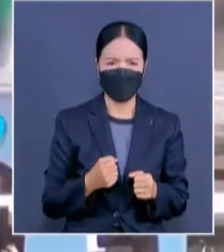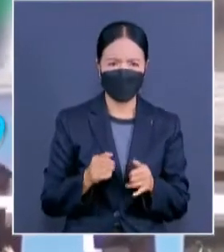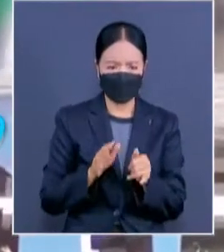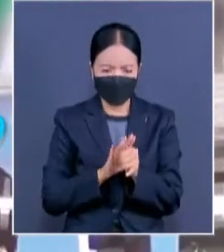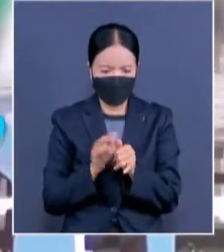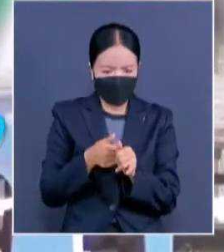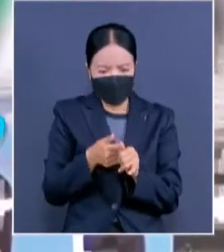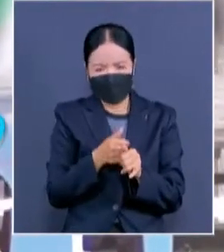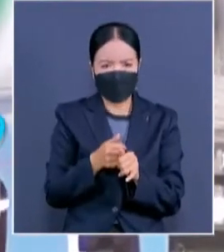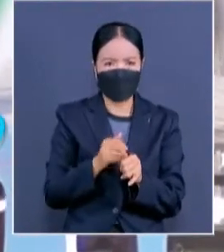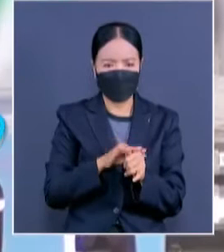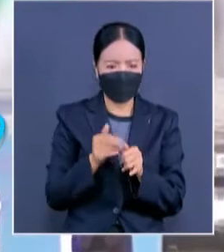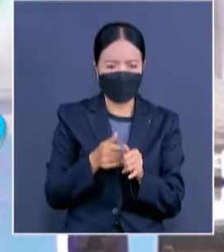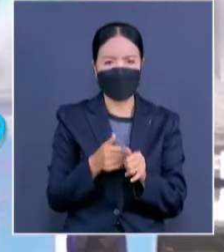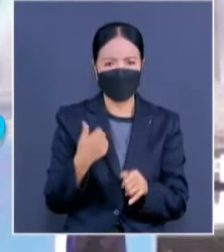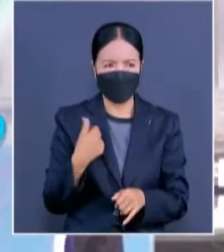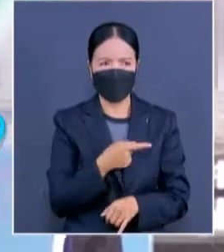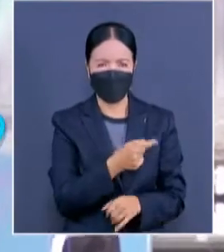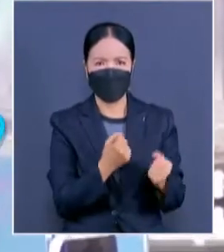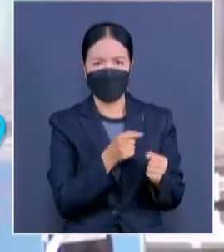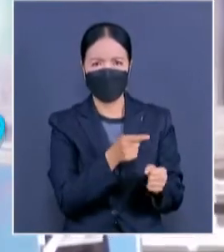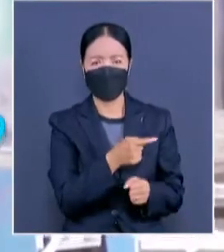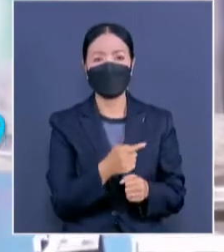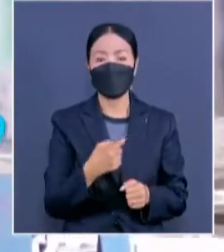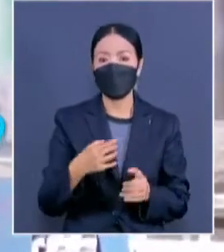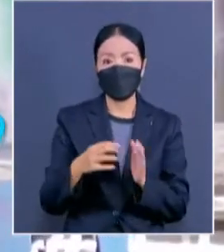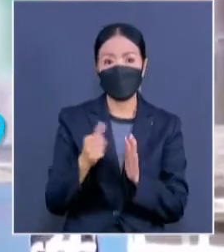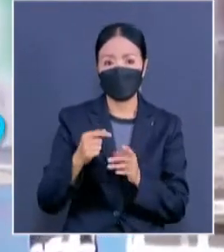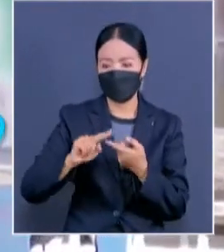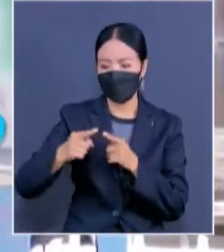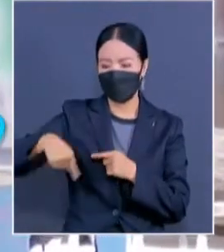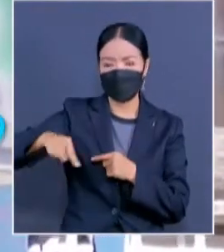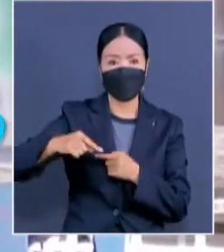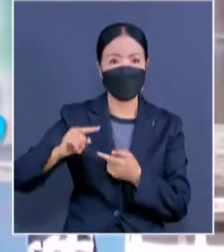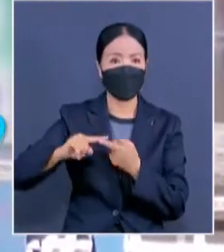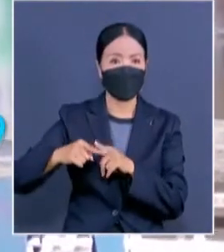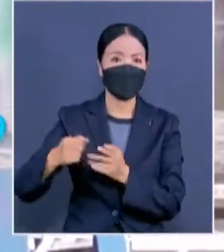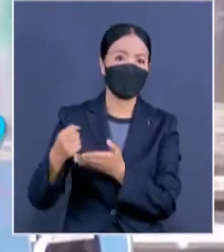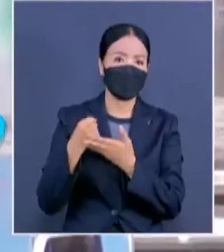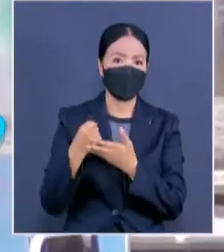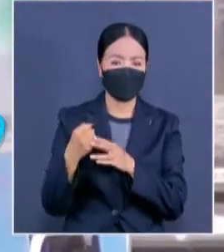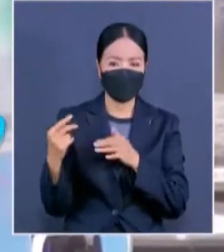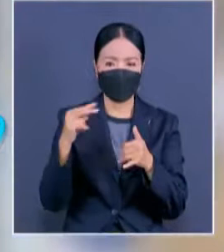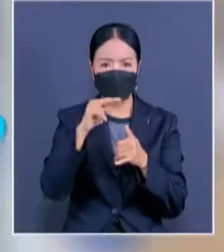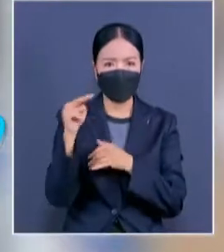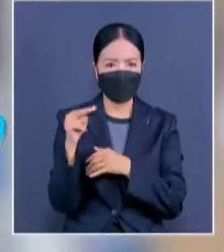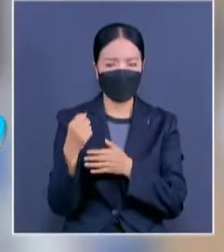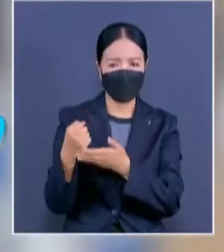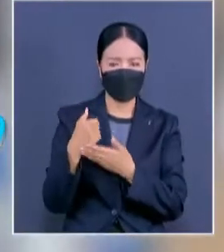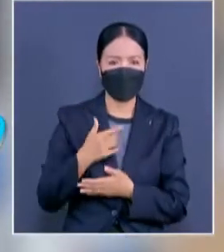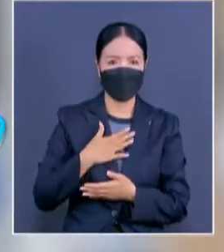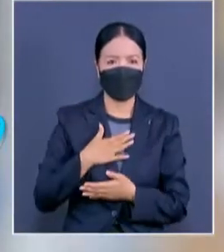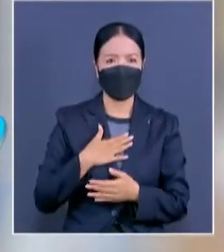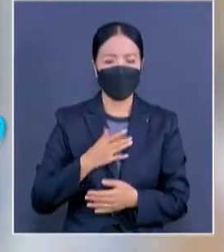ละเมิดทางเพศล่วงละเมิดทางเพศเธอด้วยนะครับโชคดีที่เพื่อนๆที่อยู่ในโรงพยาบาลสนามด้วยกันเนี่ยช่วยเป็นหูเป็นตาแล้วก็ทำ